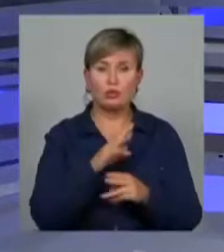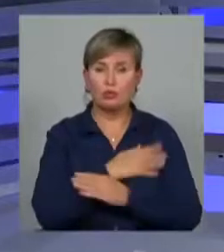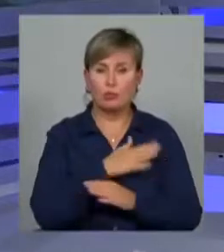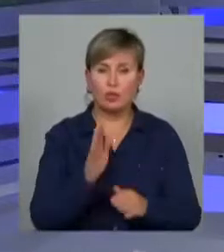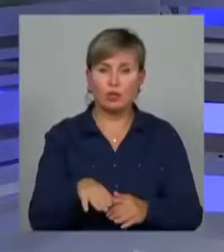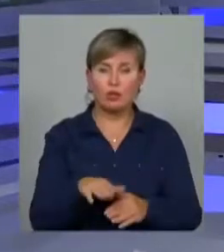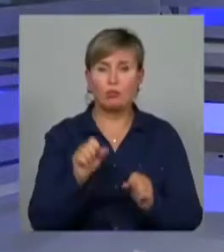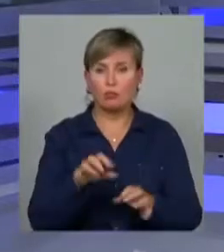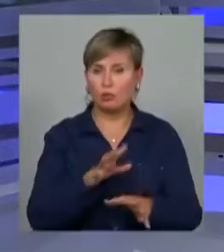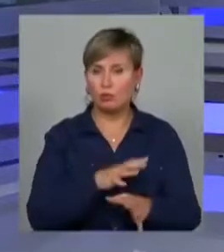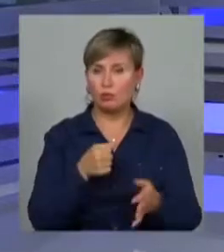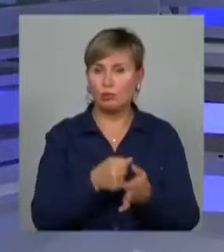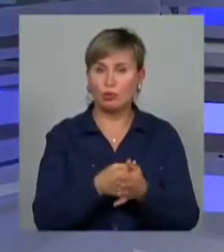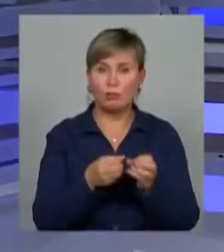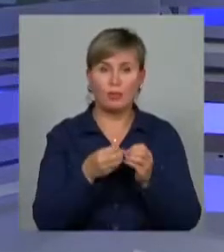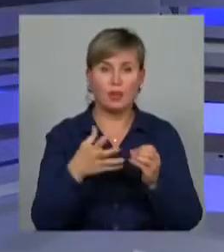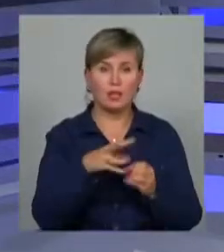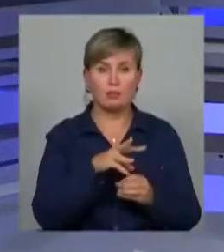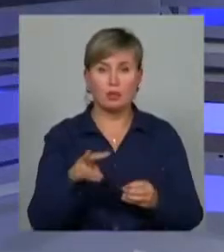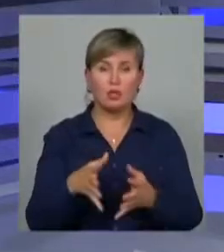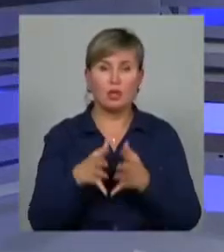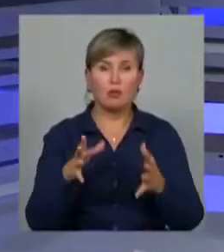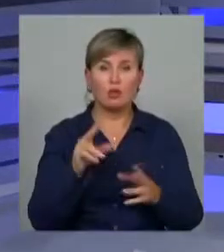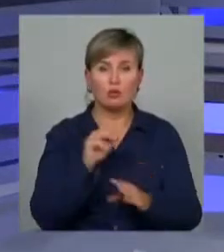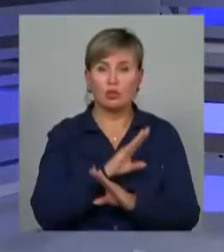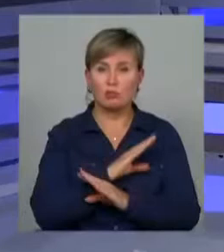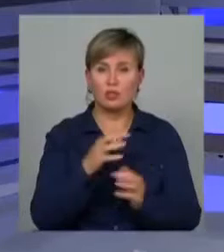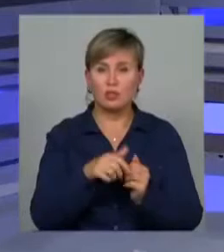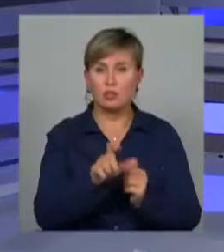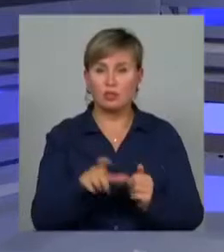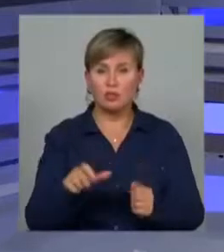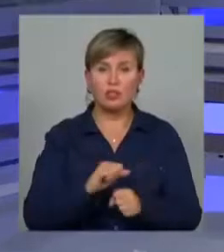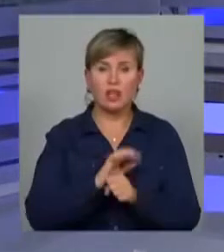достигать 15 миллионов. Наибольшее число смертей среди пациентов